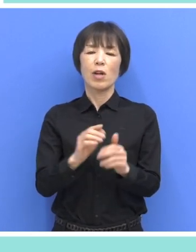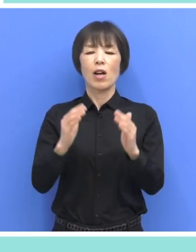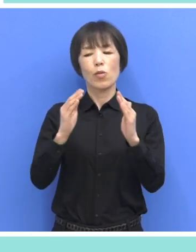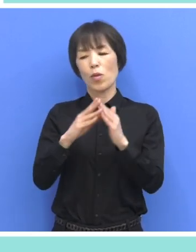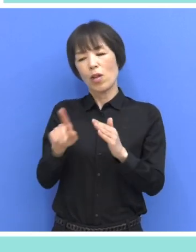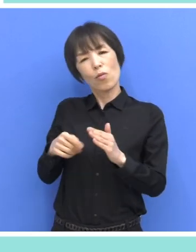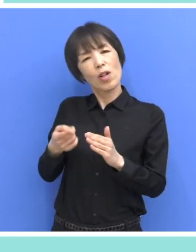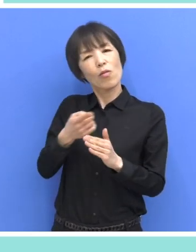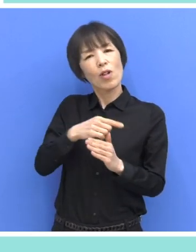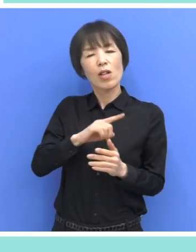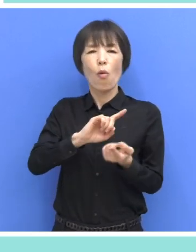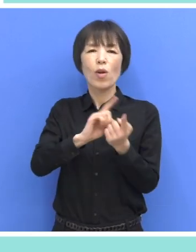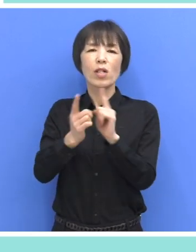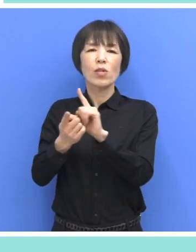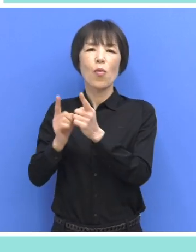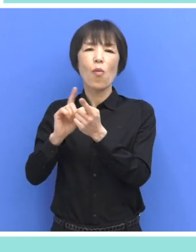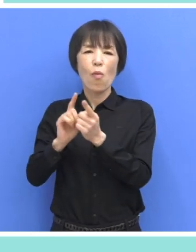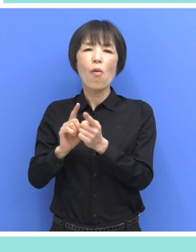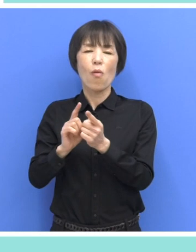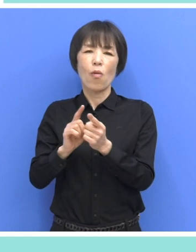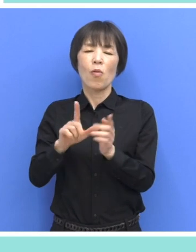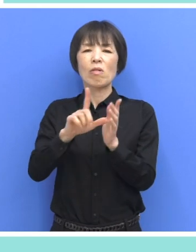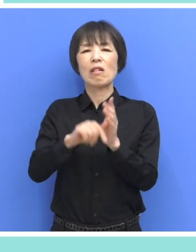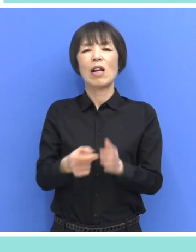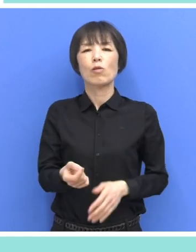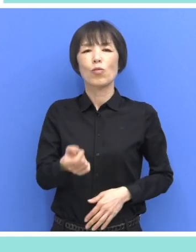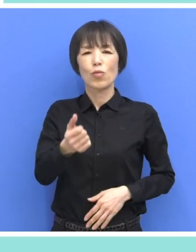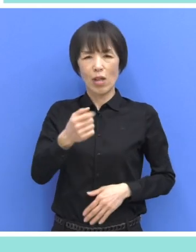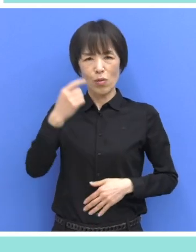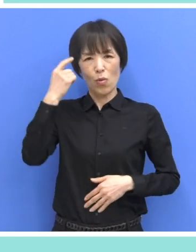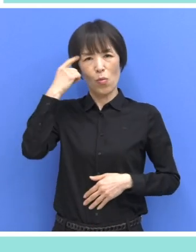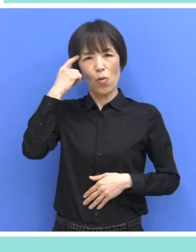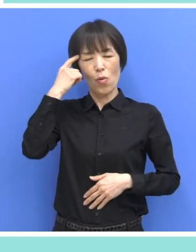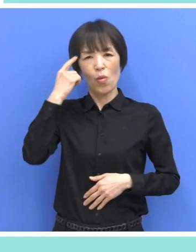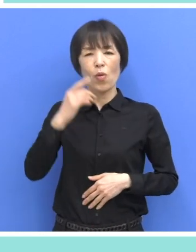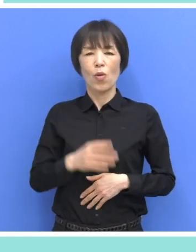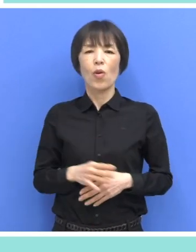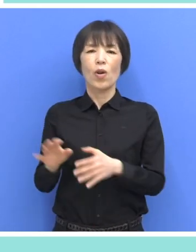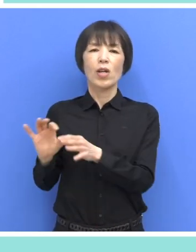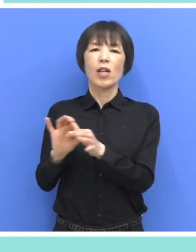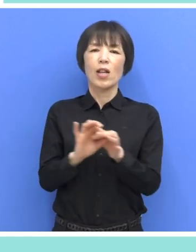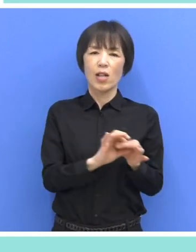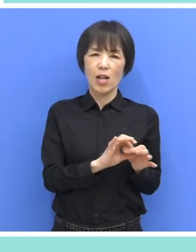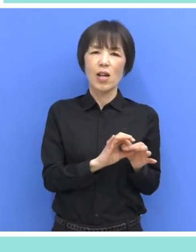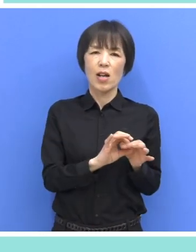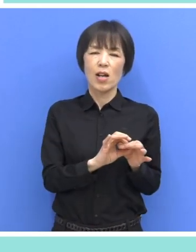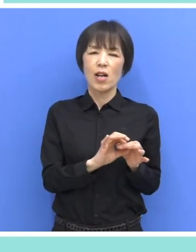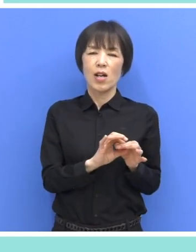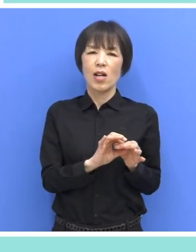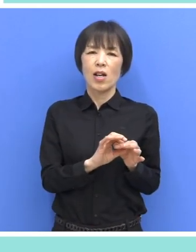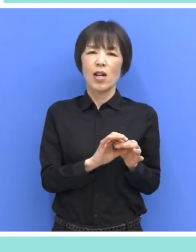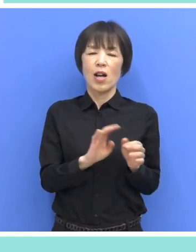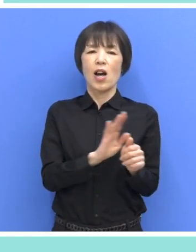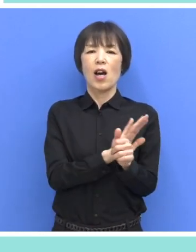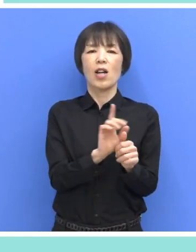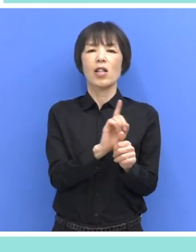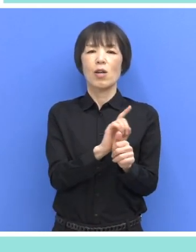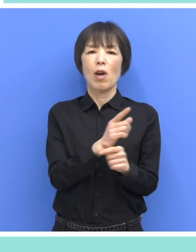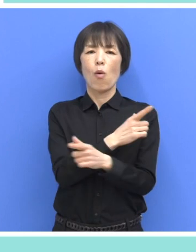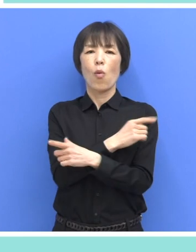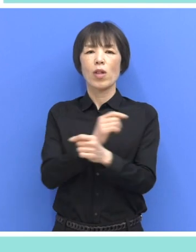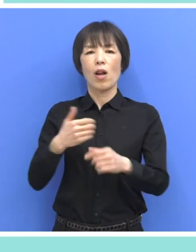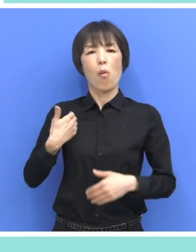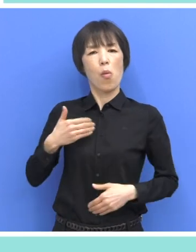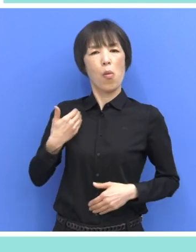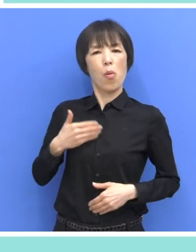所付き合いが少なくなってきたと思うんですね。で、ご近所付き合いが少なくなっている背景は、お互いがお互